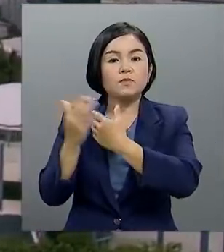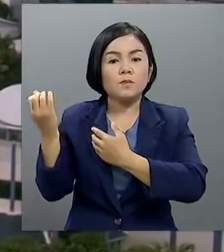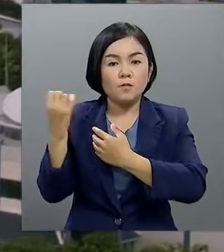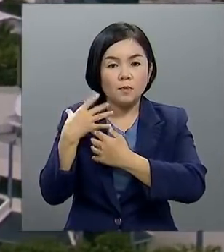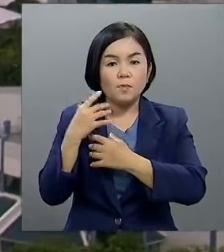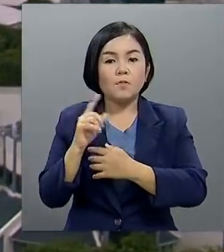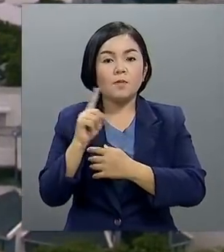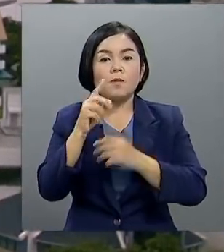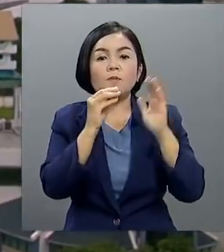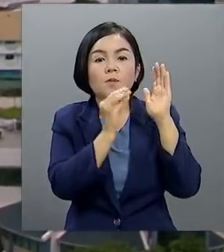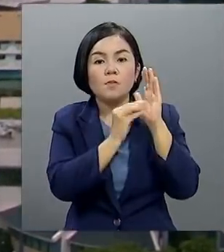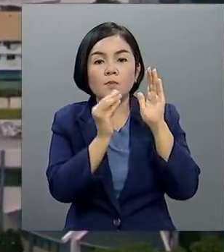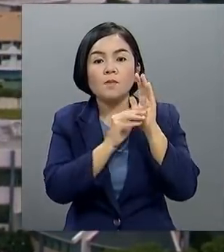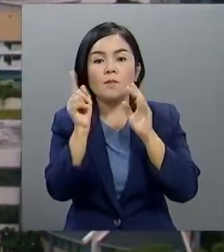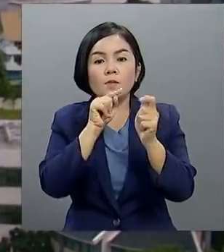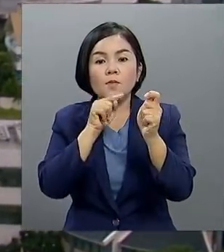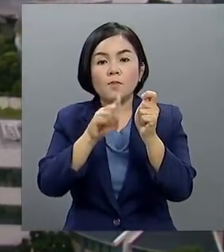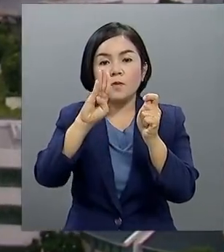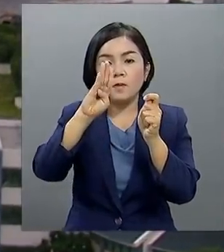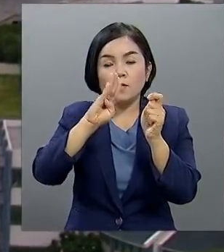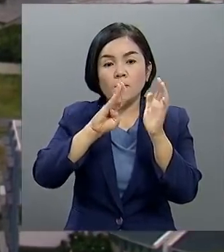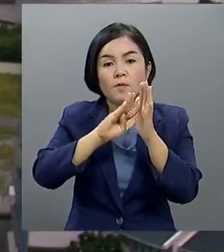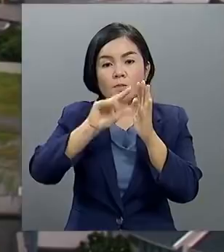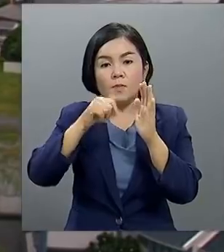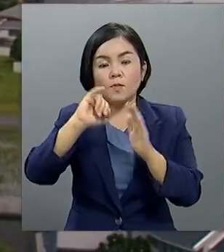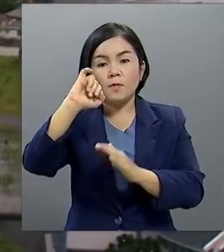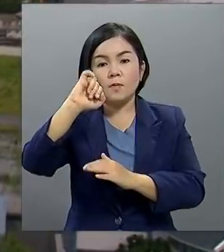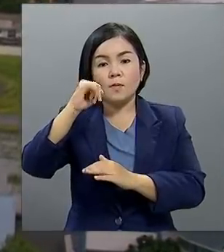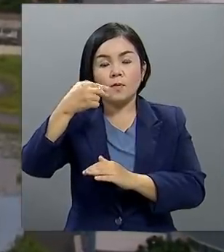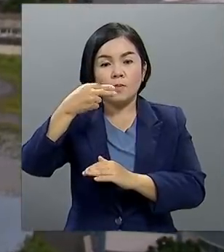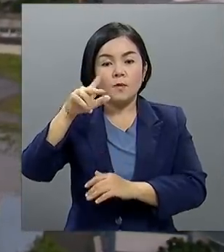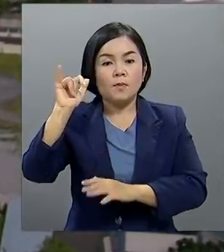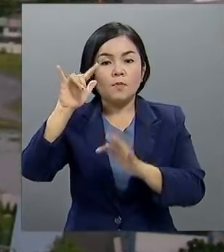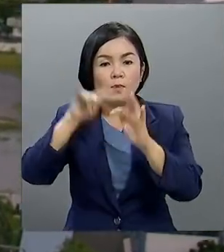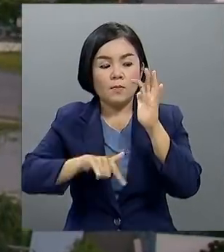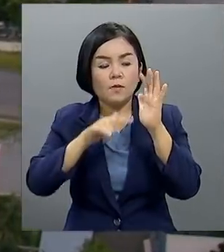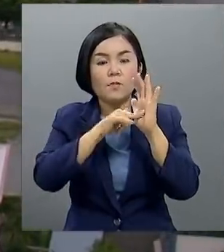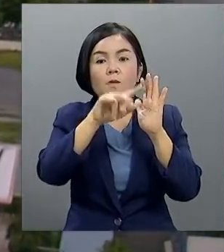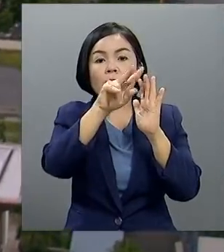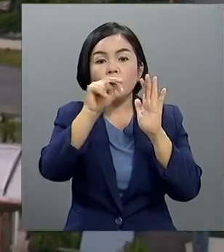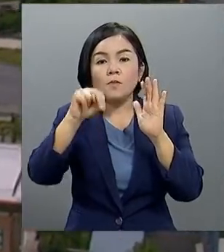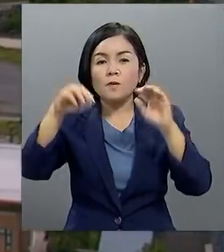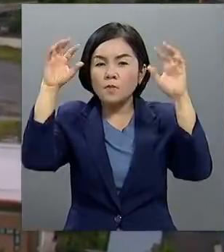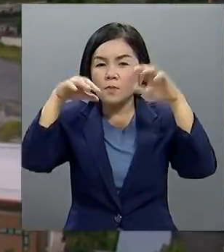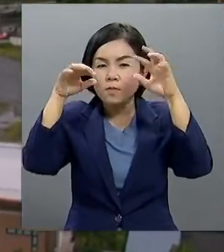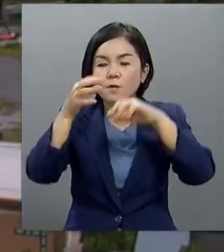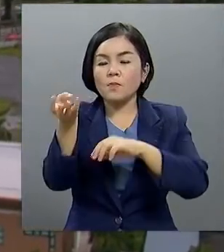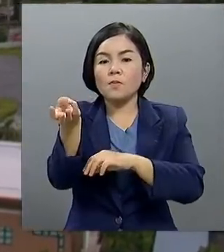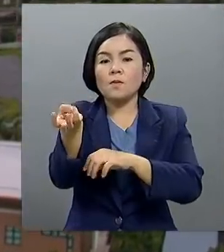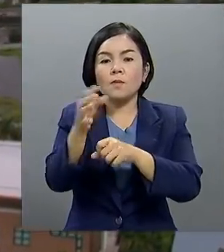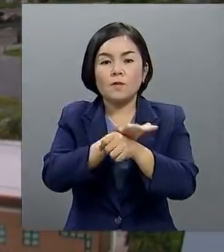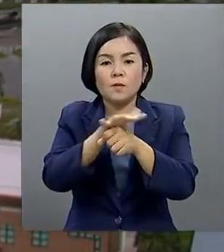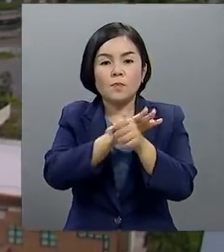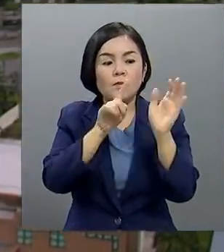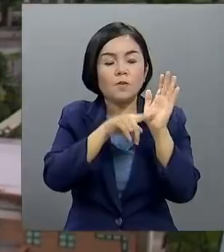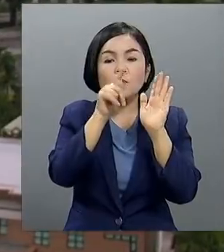ทพก็คืออำเภอบางใหญ ่ อำเภอบางบัวทองที่นนทบุรีนะครับมีฝนเล็กน้อยรวมไปถึงพื้นที่จังหวัดปทุมธานีบางส่วนด้วยนะครับ เอ